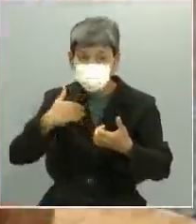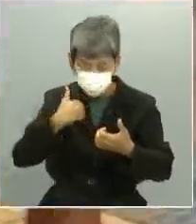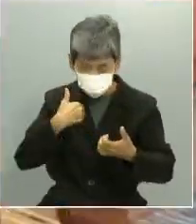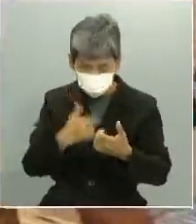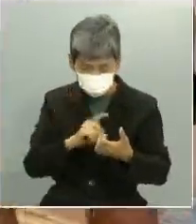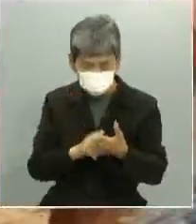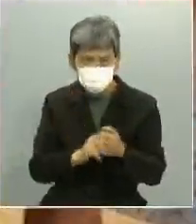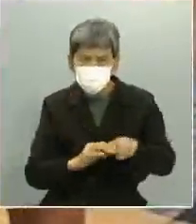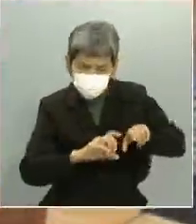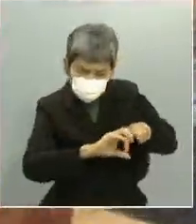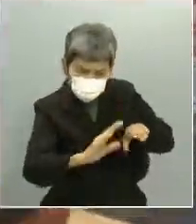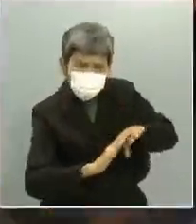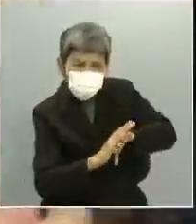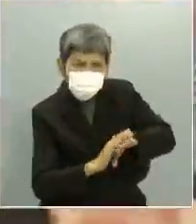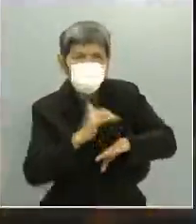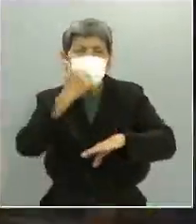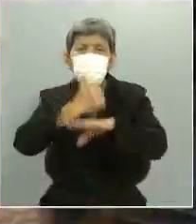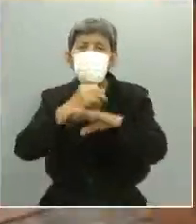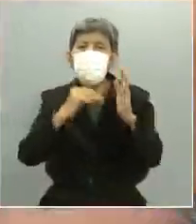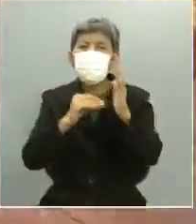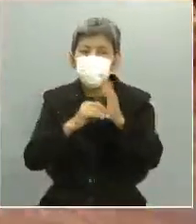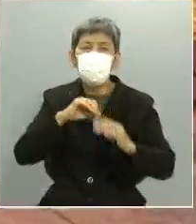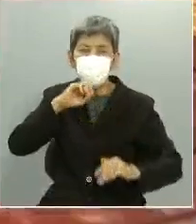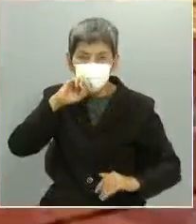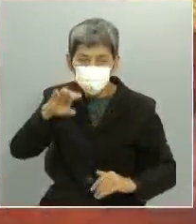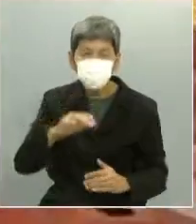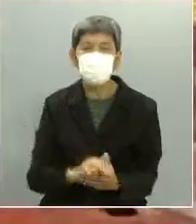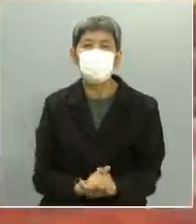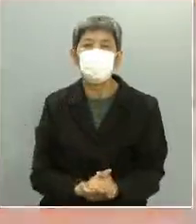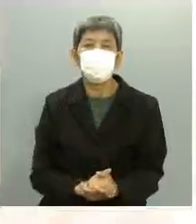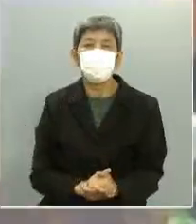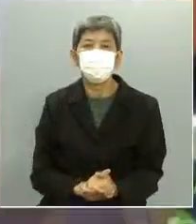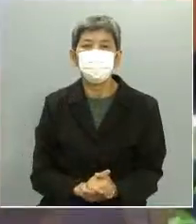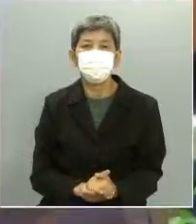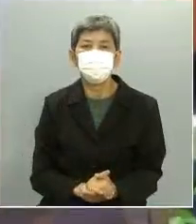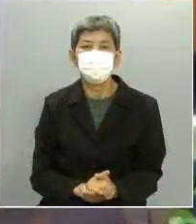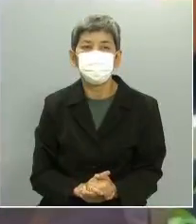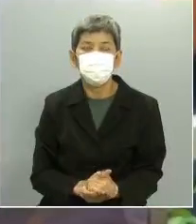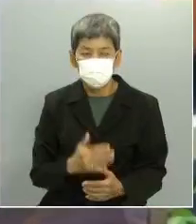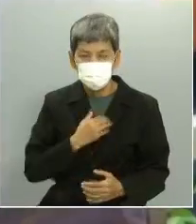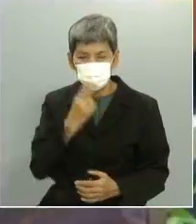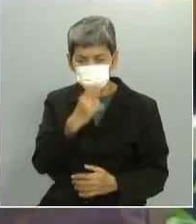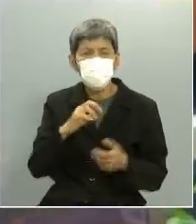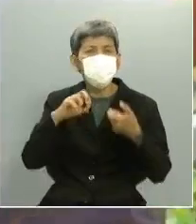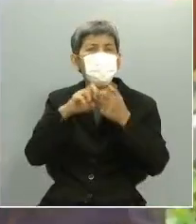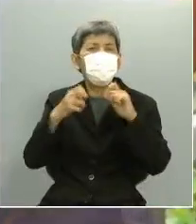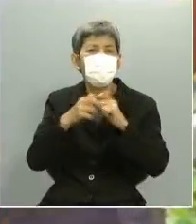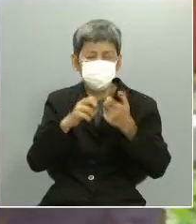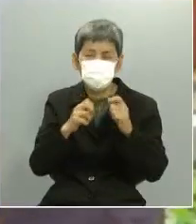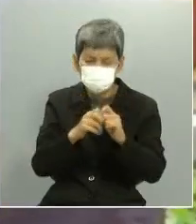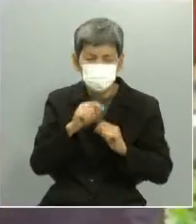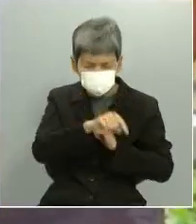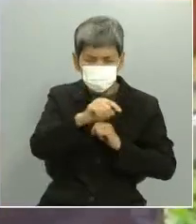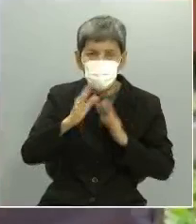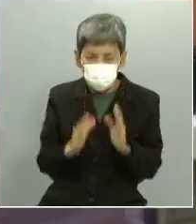ท่อทิพย์ที่ว่านี่เห็นให้ผู้อำนวยการเขตพญาไทไปแก้ใช่ไหม คือท่อทิพย์เนี่ยมันเป็นเรื่องปัญหาที่เลือดฝอยจริงแล้วเจ้า